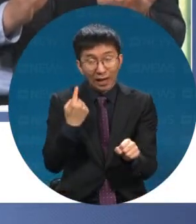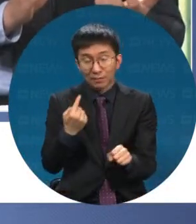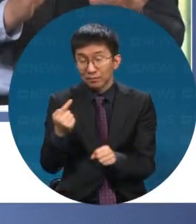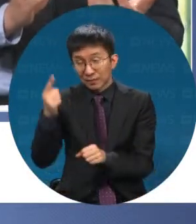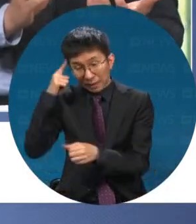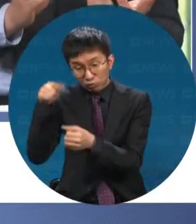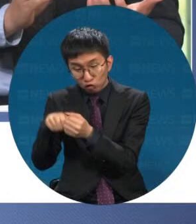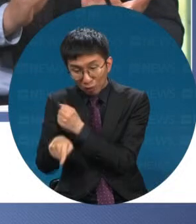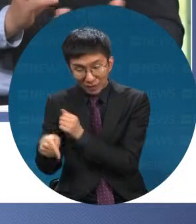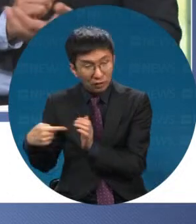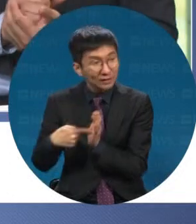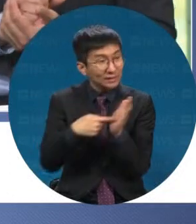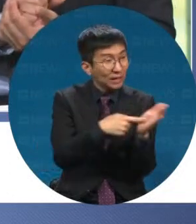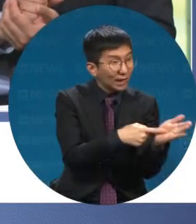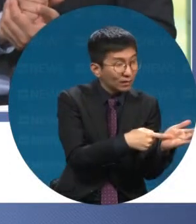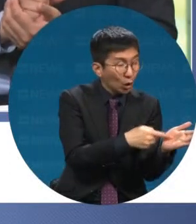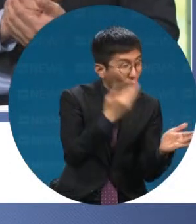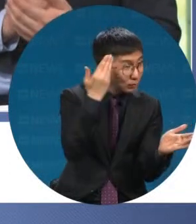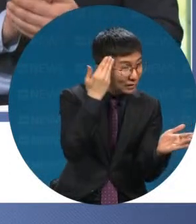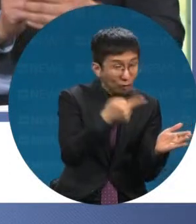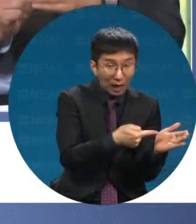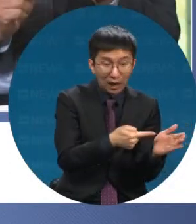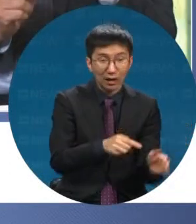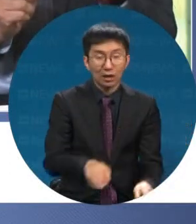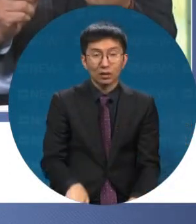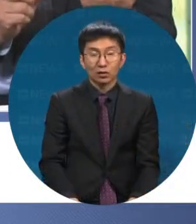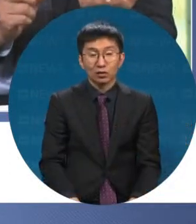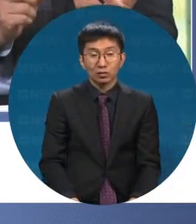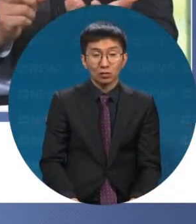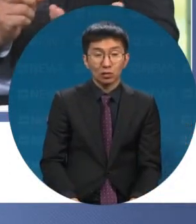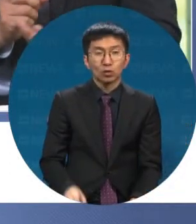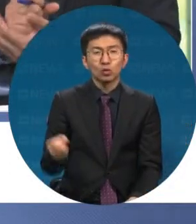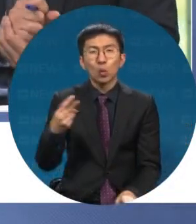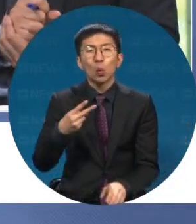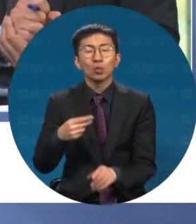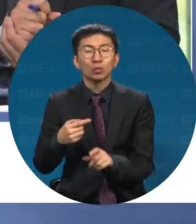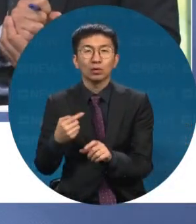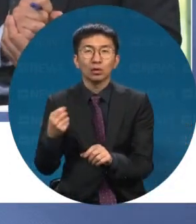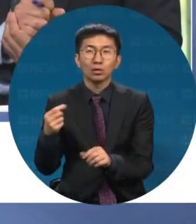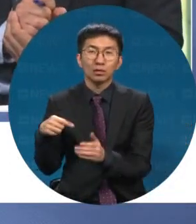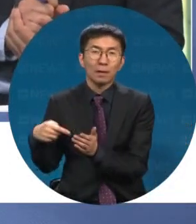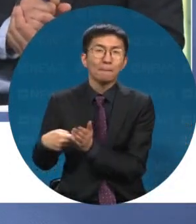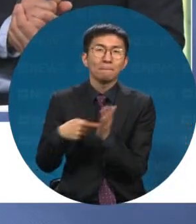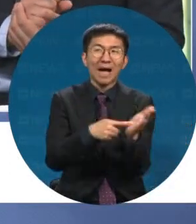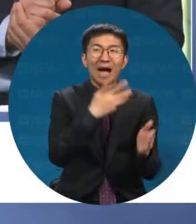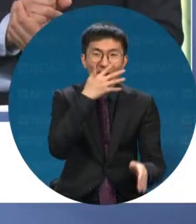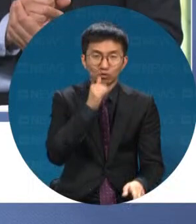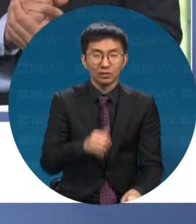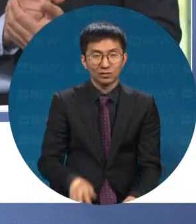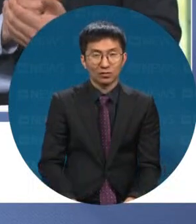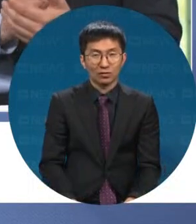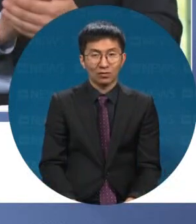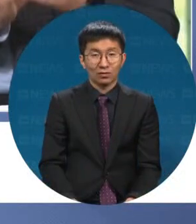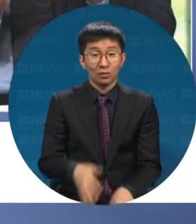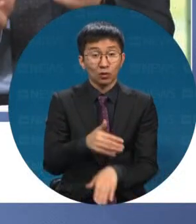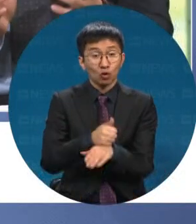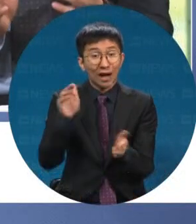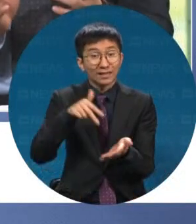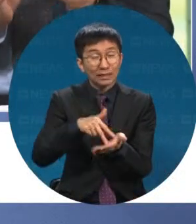했었던 미기과탐을 선택했던 학생들이 금년에 한 번 더 지원하는 경향성을 볼 수 있었거든요. 그럼 이